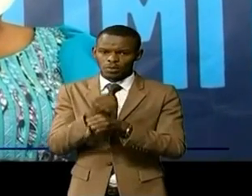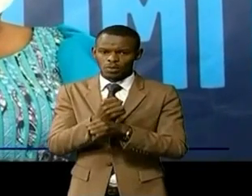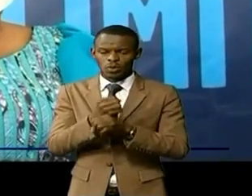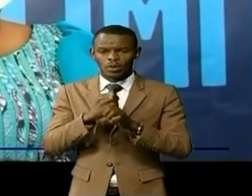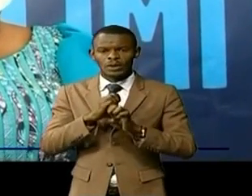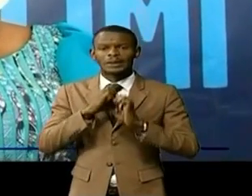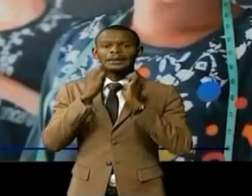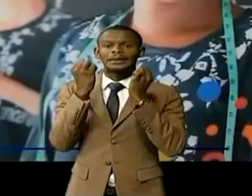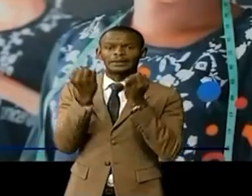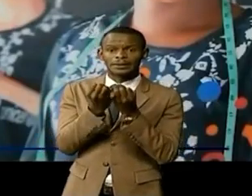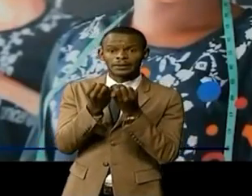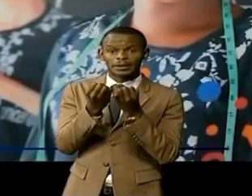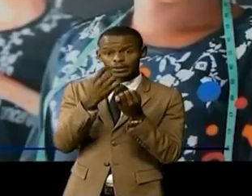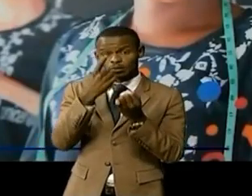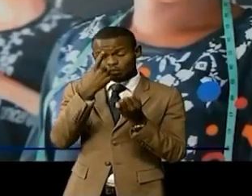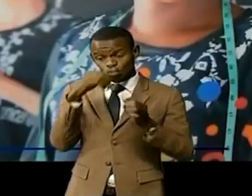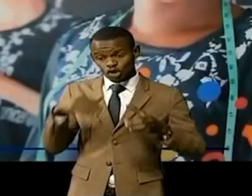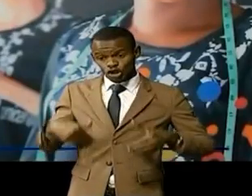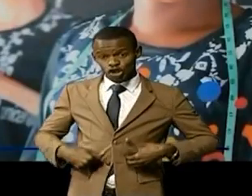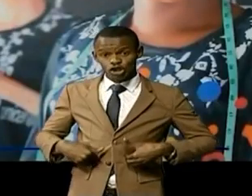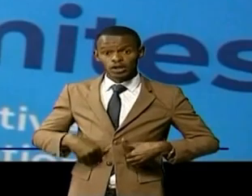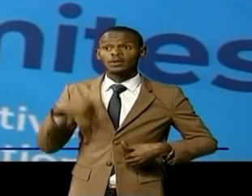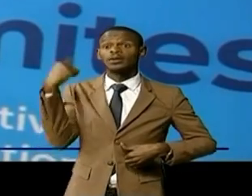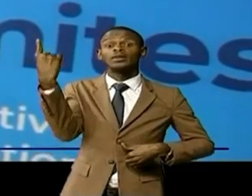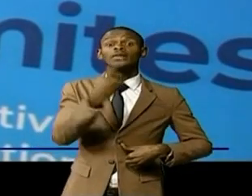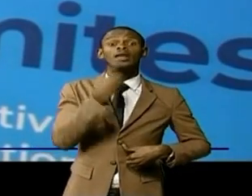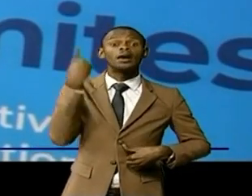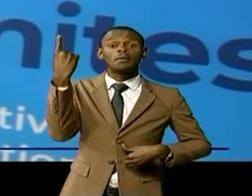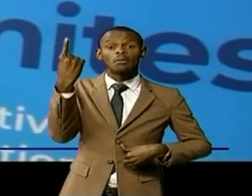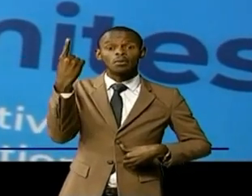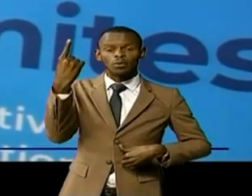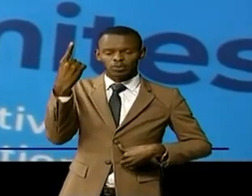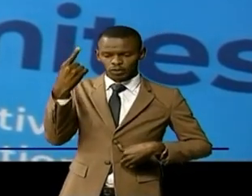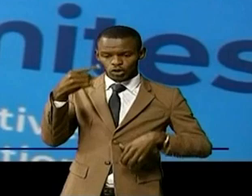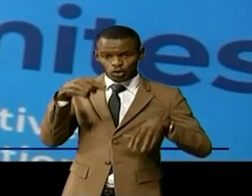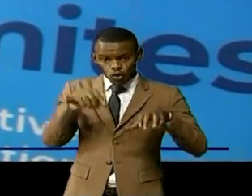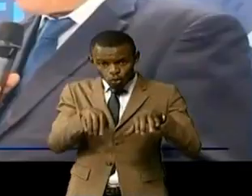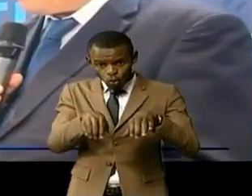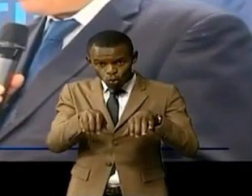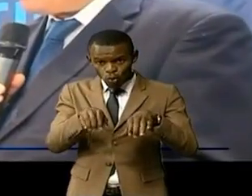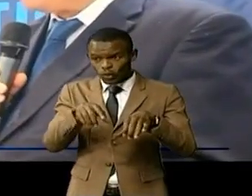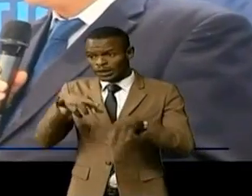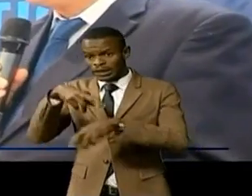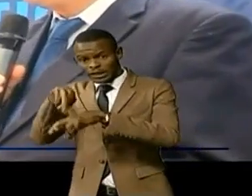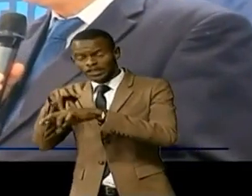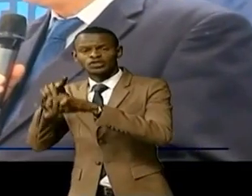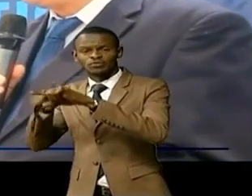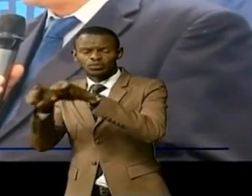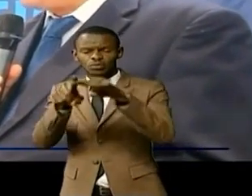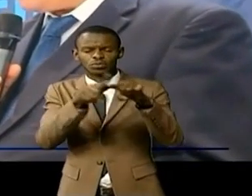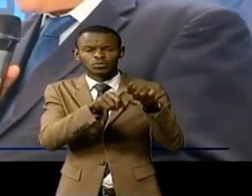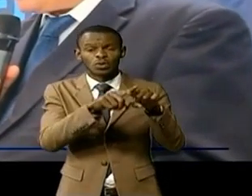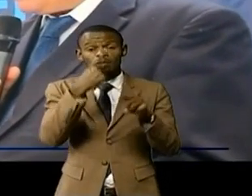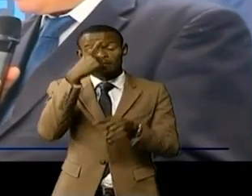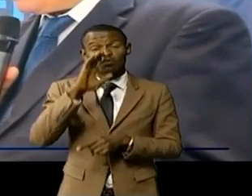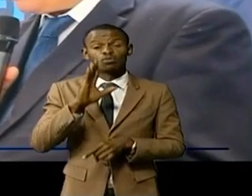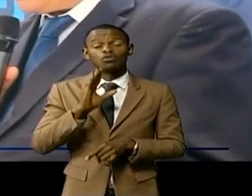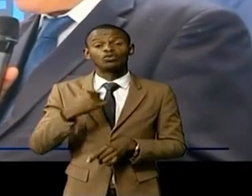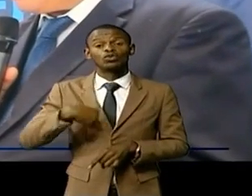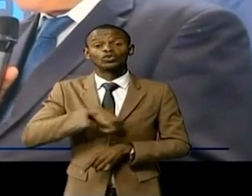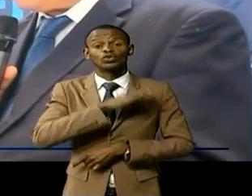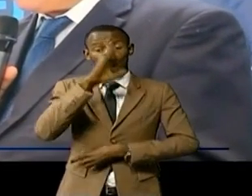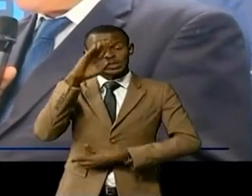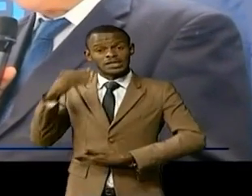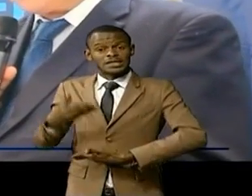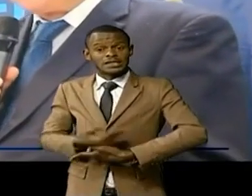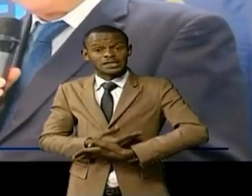à l'échelle mondiale et locale. Pour l'UNICEF, c'est tout d'abord une haute priorité de